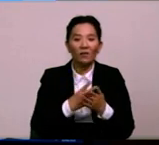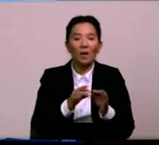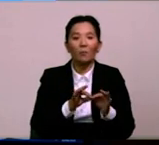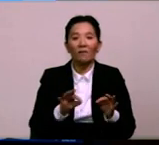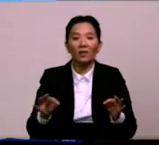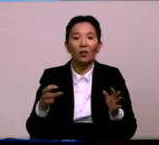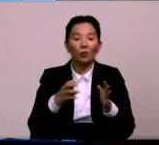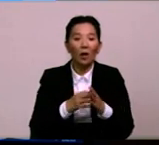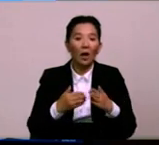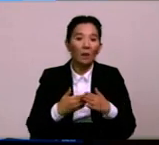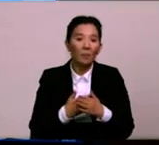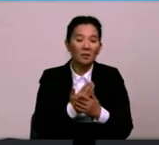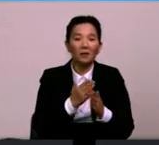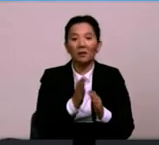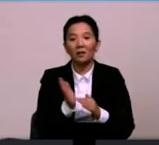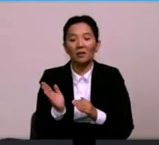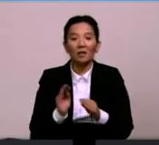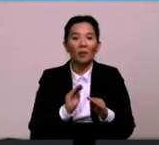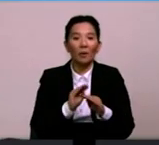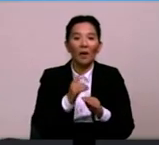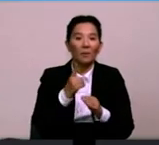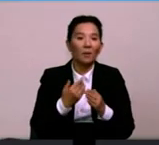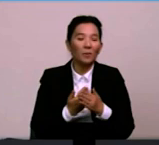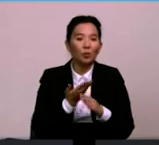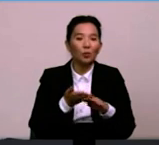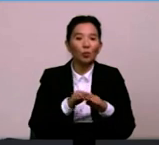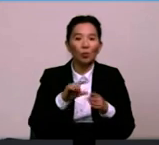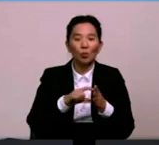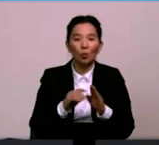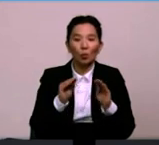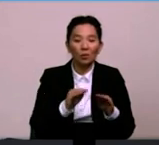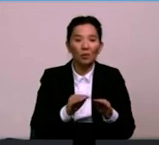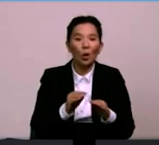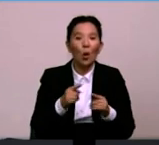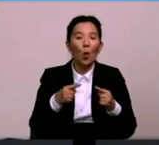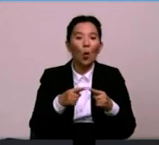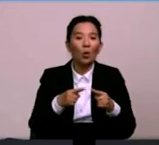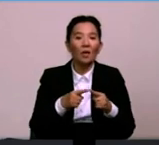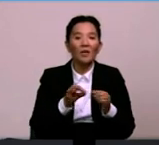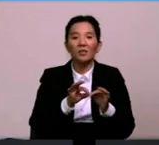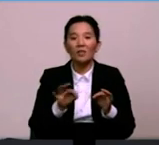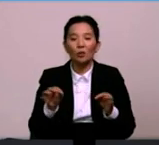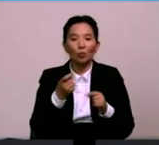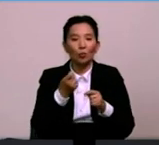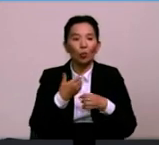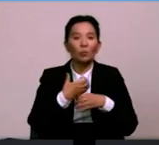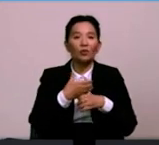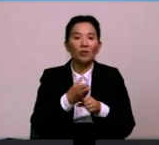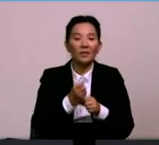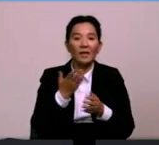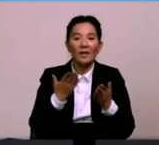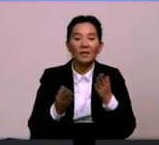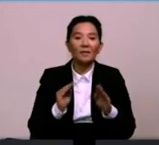током опять отклонился. Добавляем один грузик. Угол поворота нити немного уменьшается, но